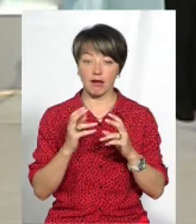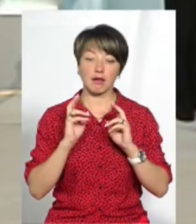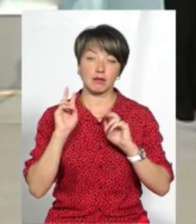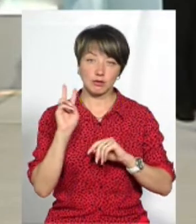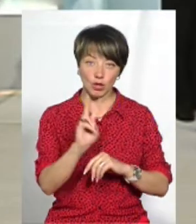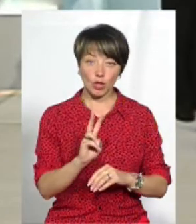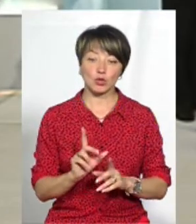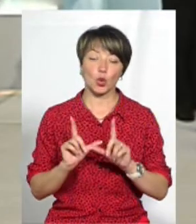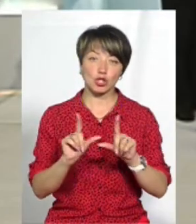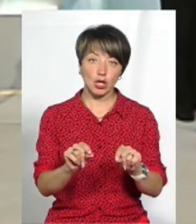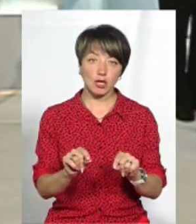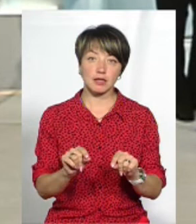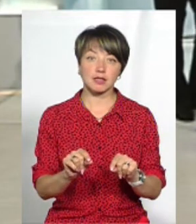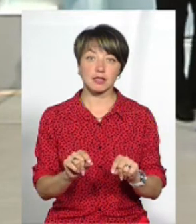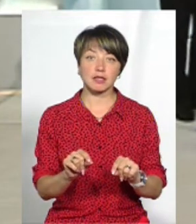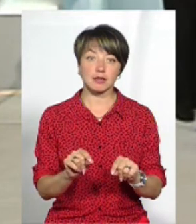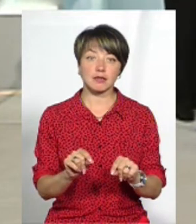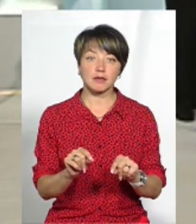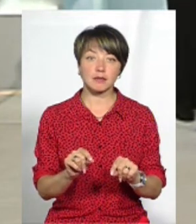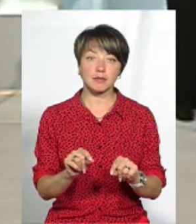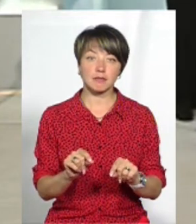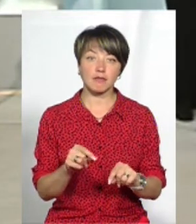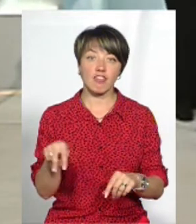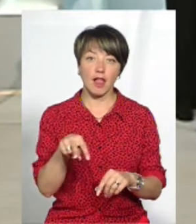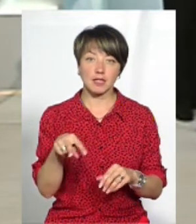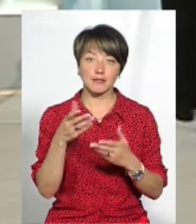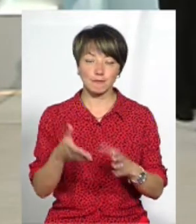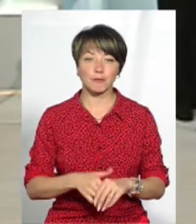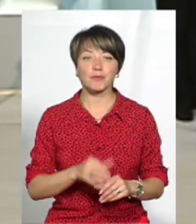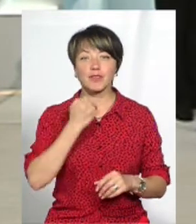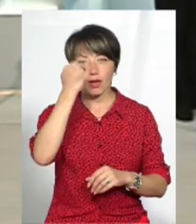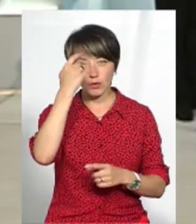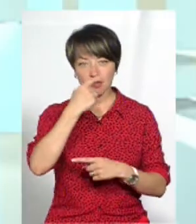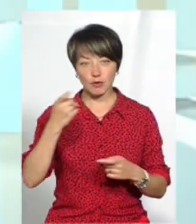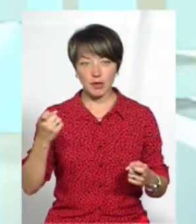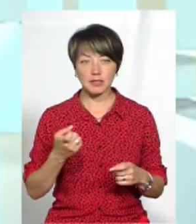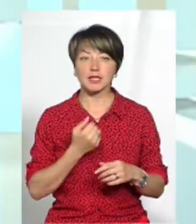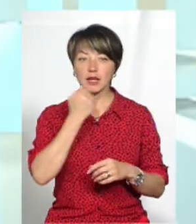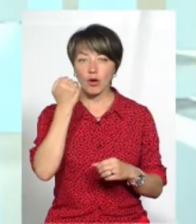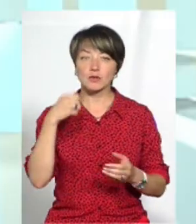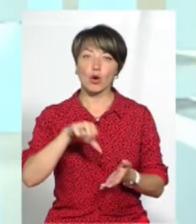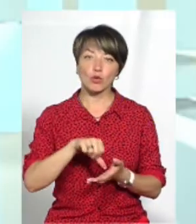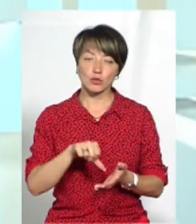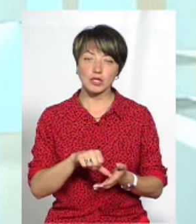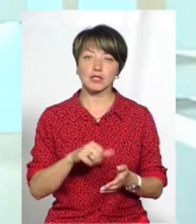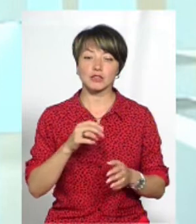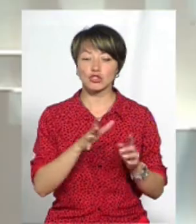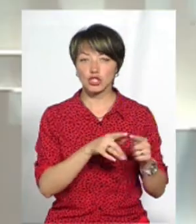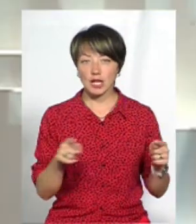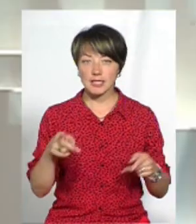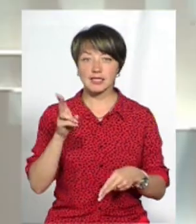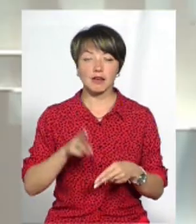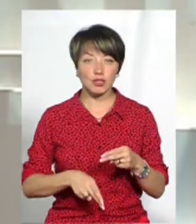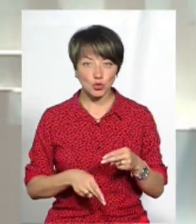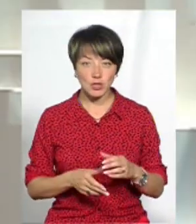щоб вони доїжджали в саме мікрорайон Лезнєво. Дякую за таку інформацію. І дякую вам за участь, бо час для нашого спілкування